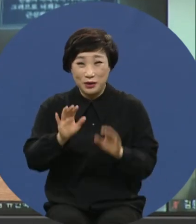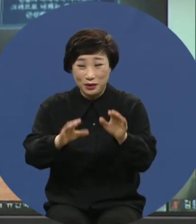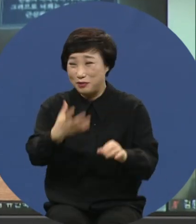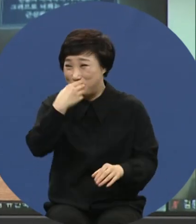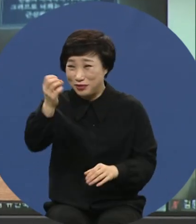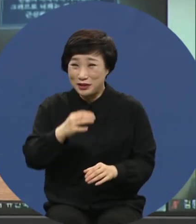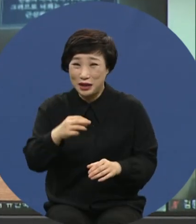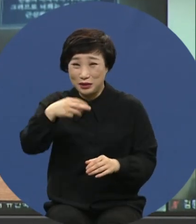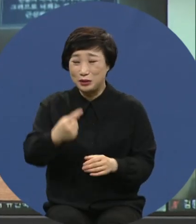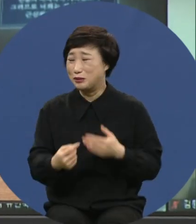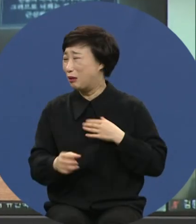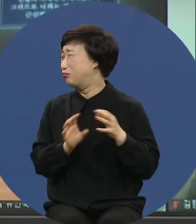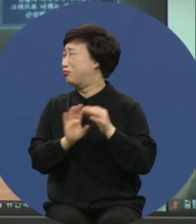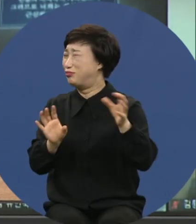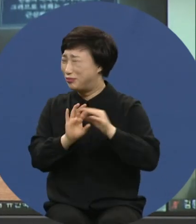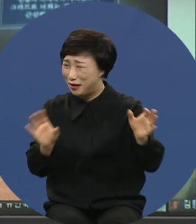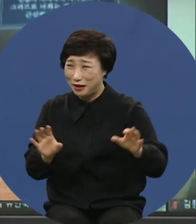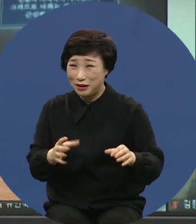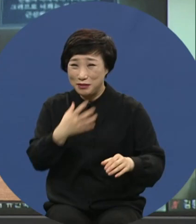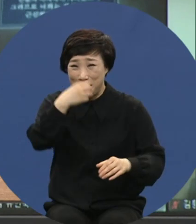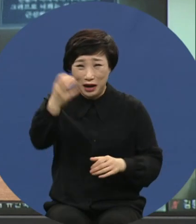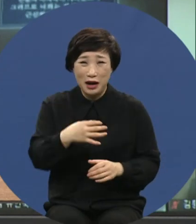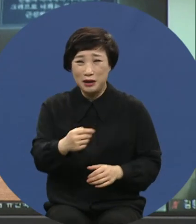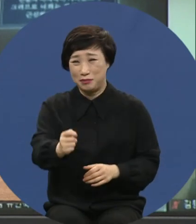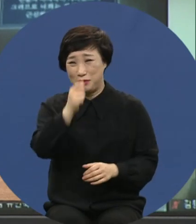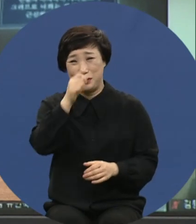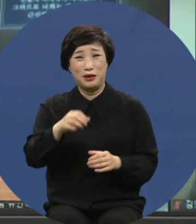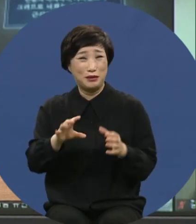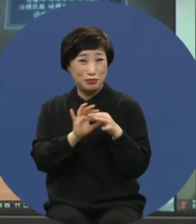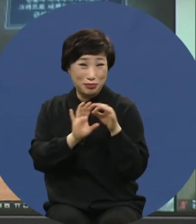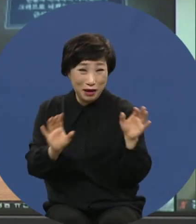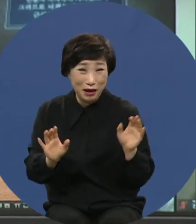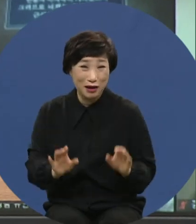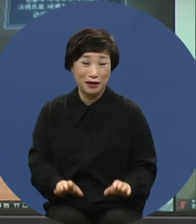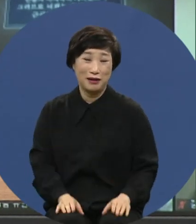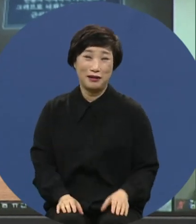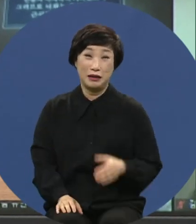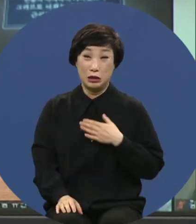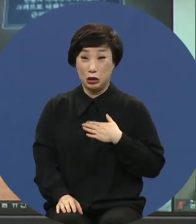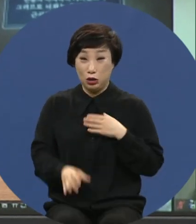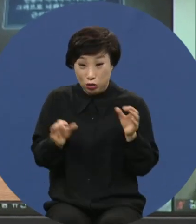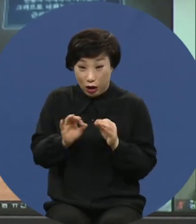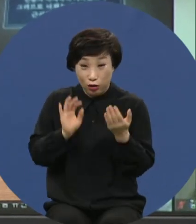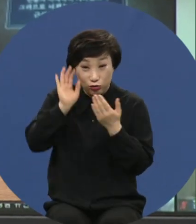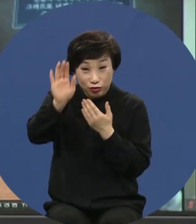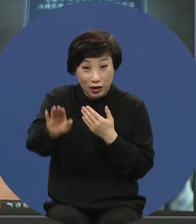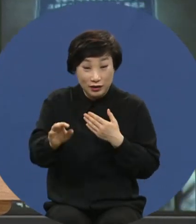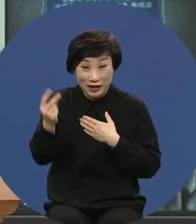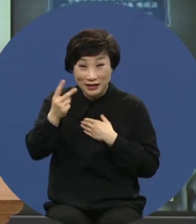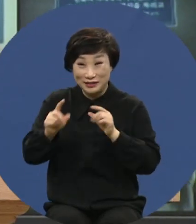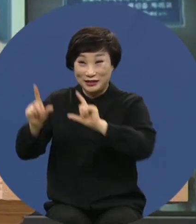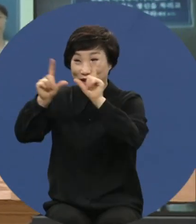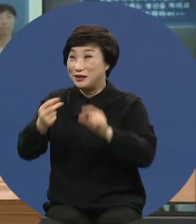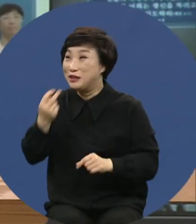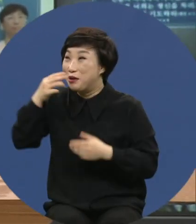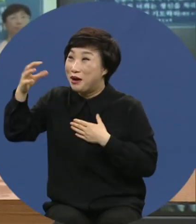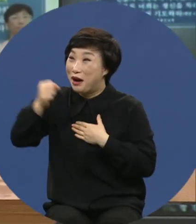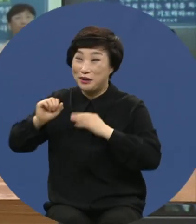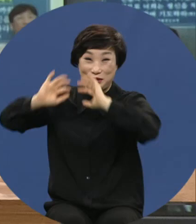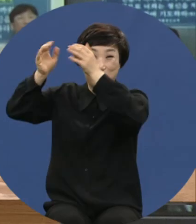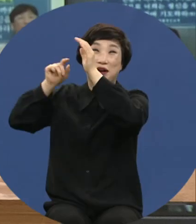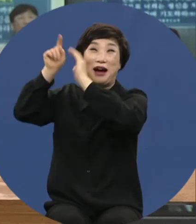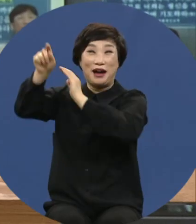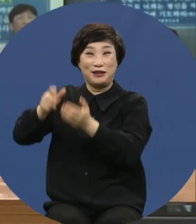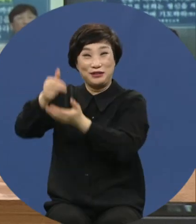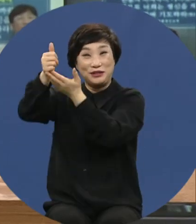무시당해도 상관없어. 멸시당해도 상관없어. 잠시 오면 내가 다시 산 그 생명 가지고